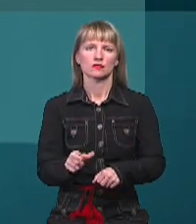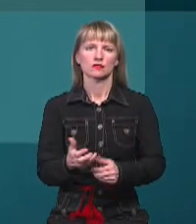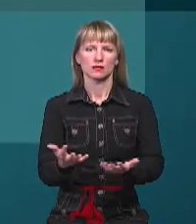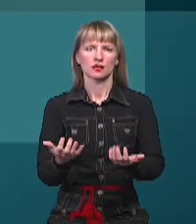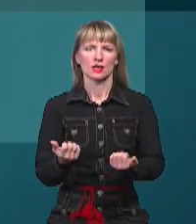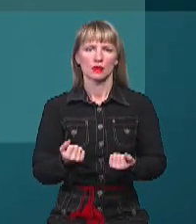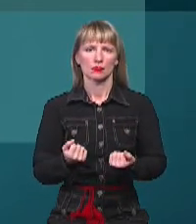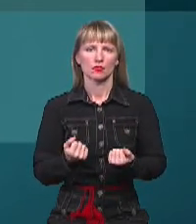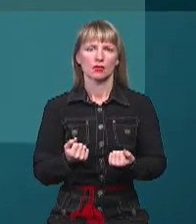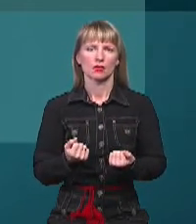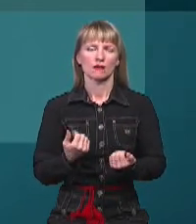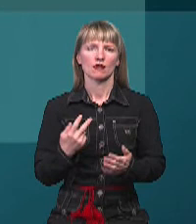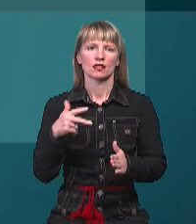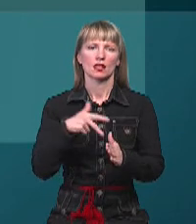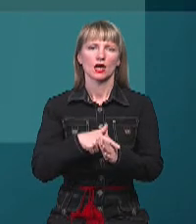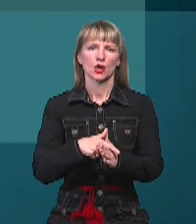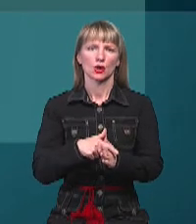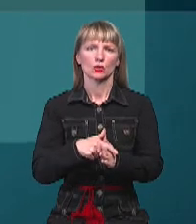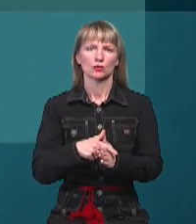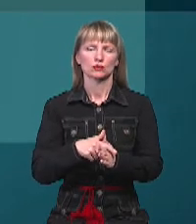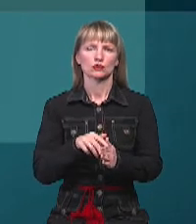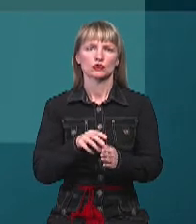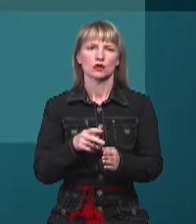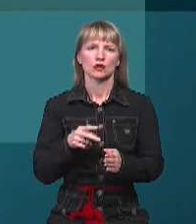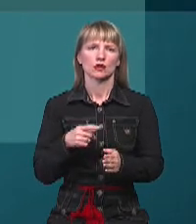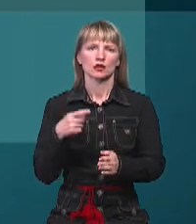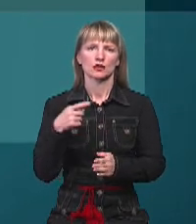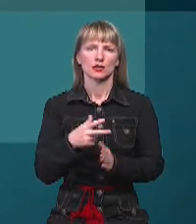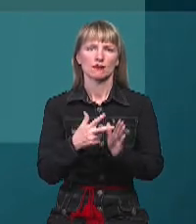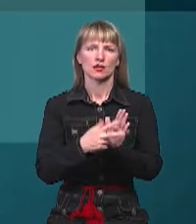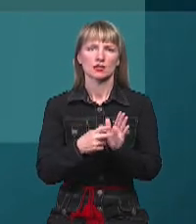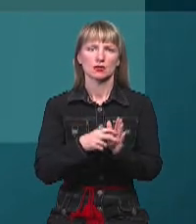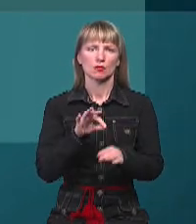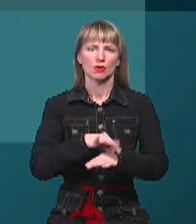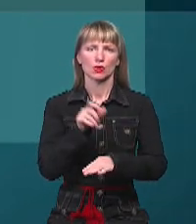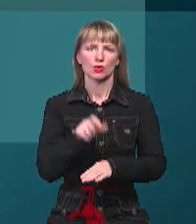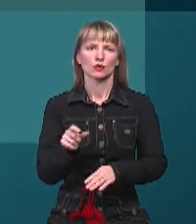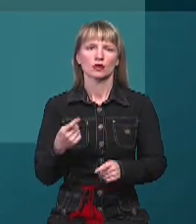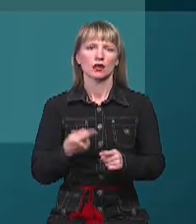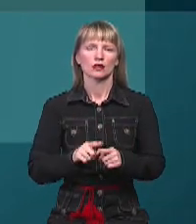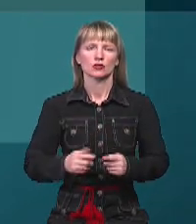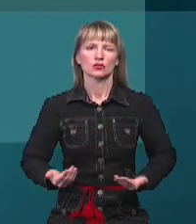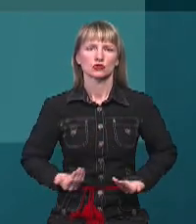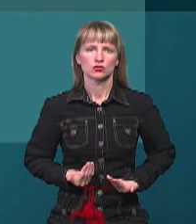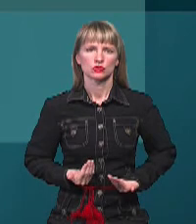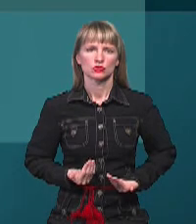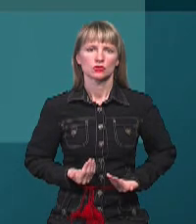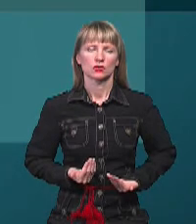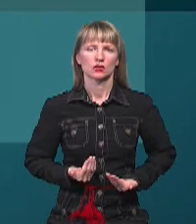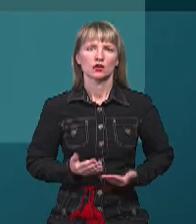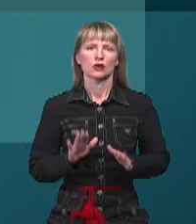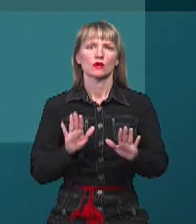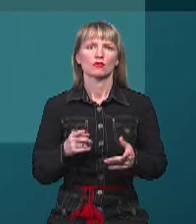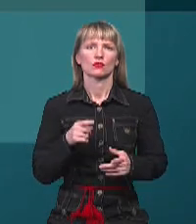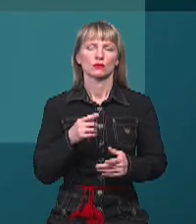да, на повну нагрузку, повне навантаження 1800 пацієнтів, ну, це життя, да, і вдруг іде у